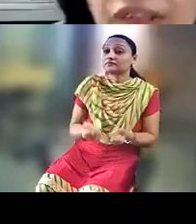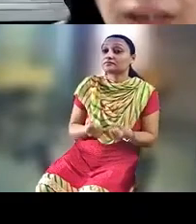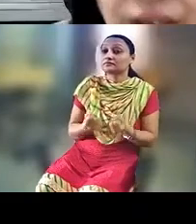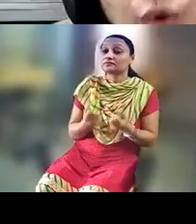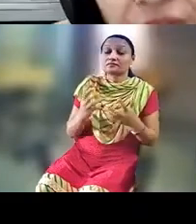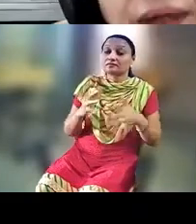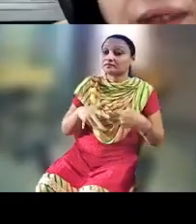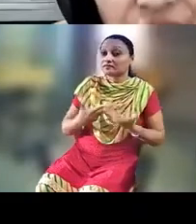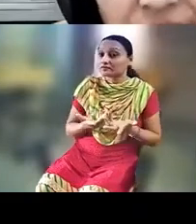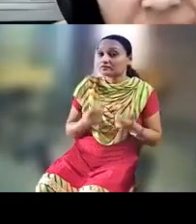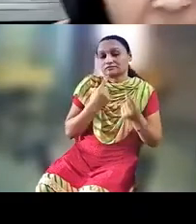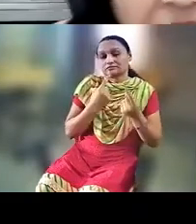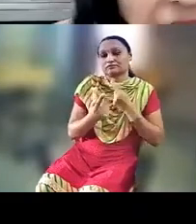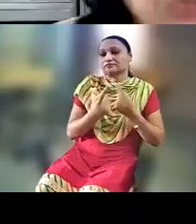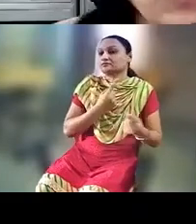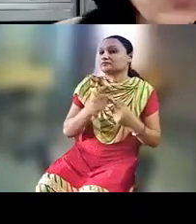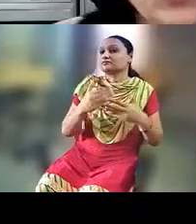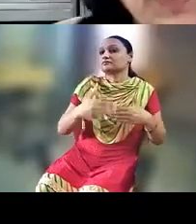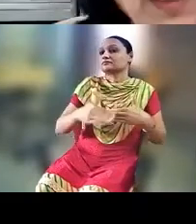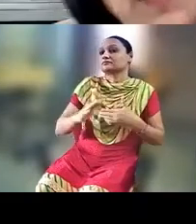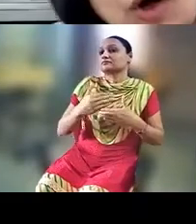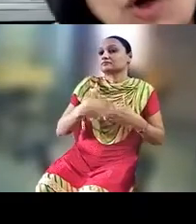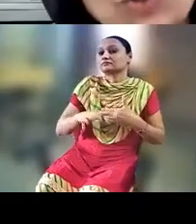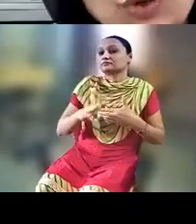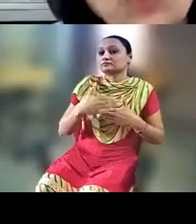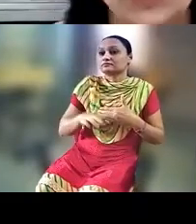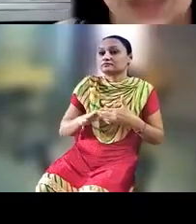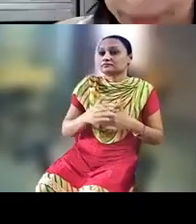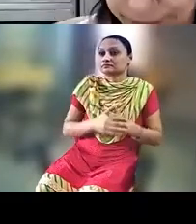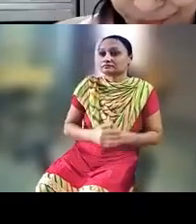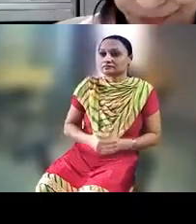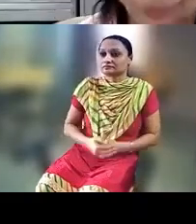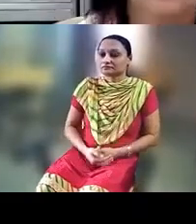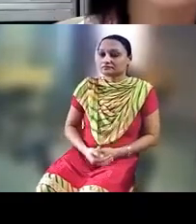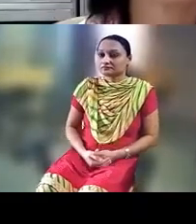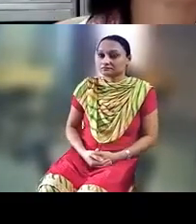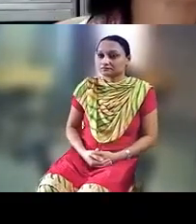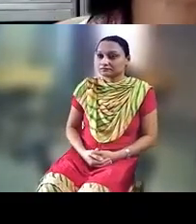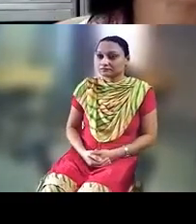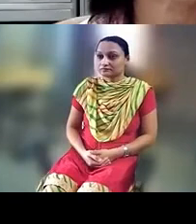बच्चे के साथ होते रहनी चाहिए जिससे वो इसके बारे में और सोच सके।